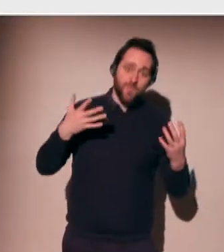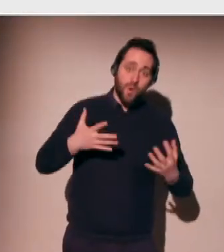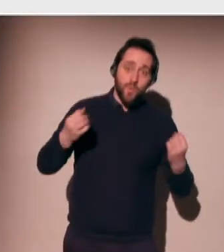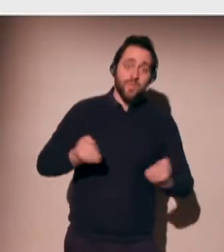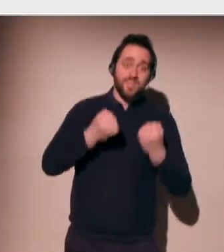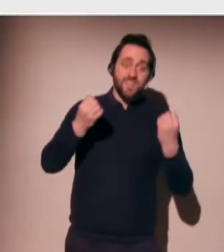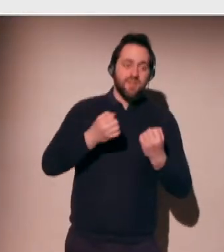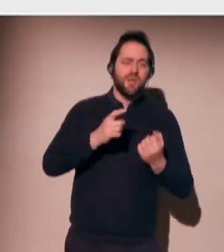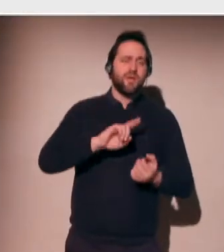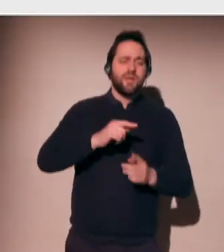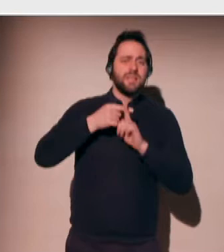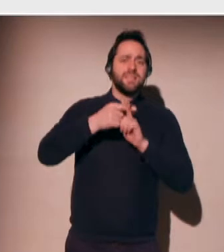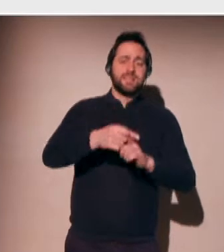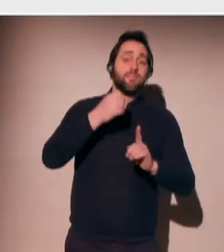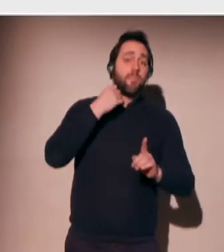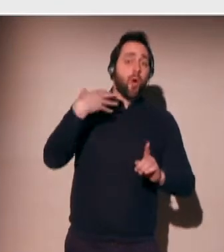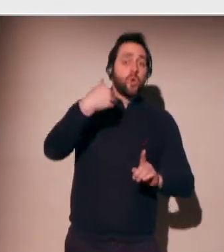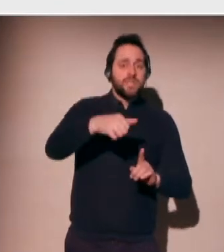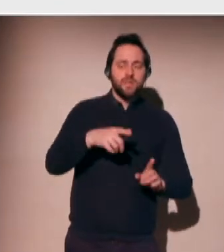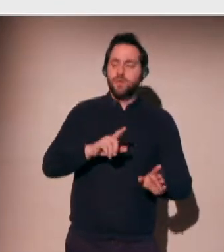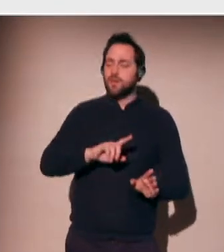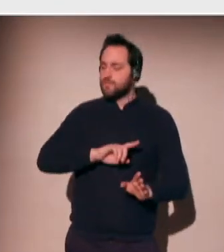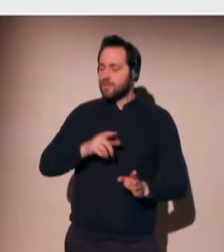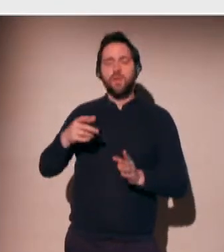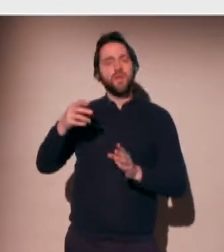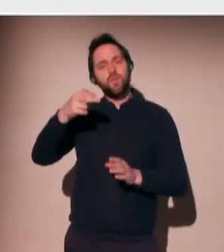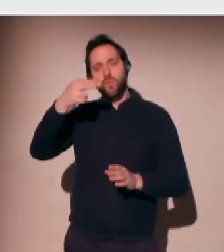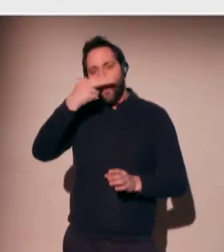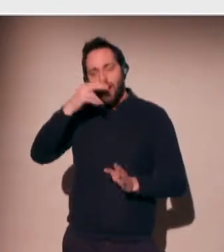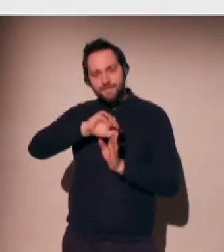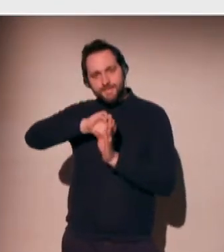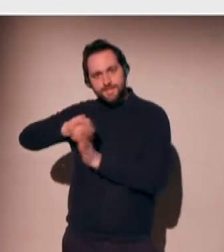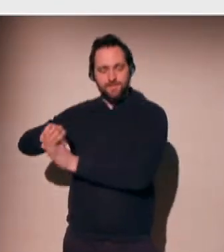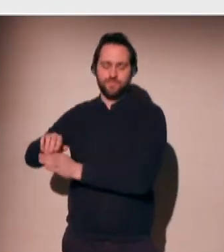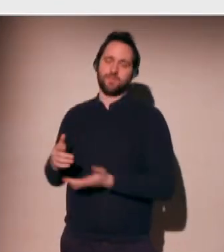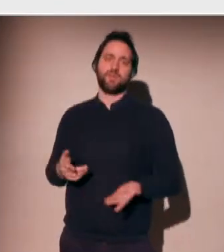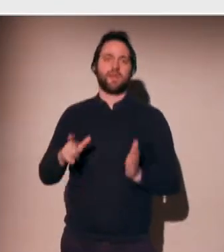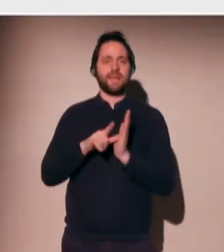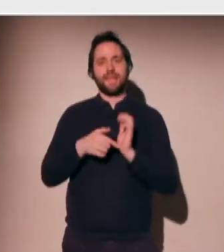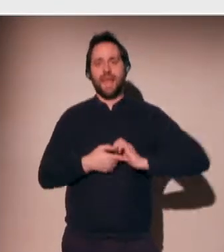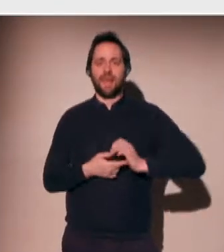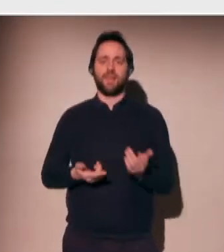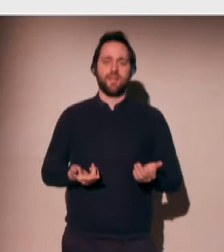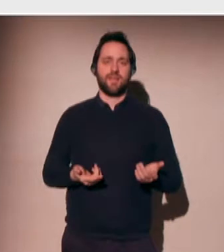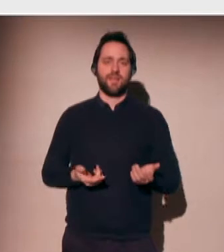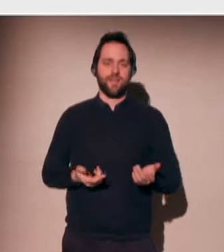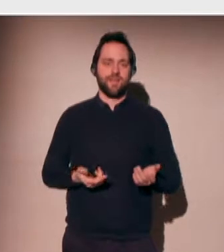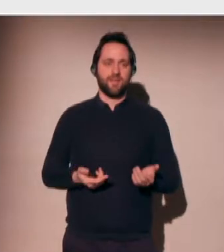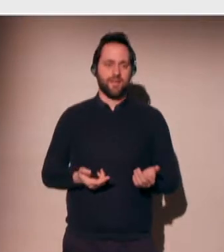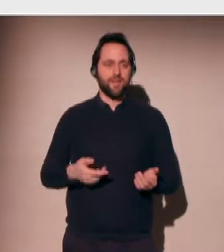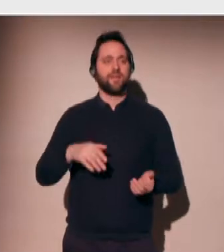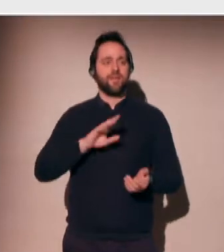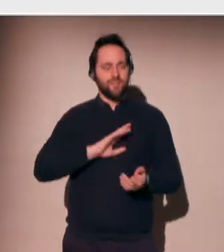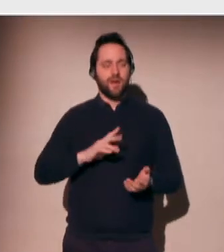les campagnes politiques ciblées qui nous montrent finalement ce que nous voulons voir. Ce qui veut